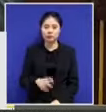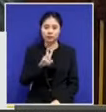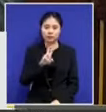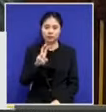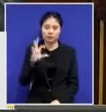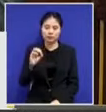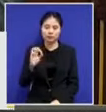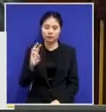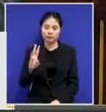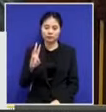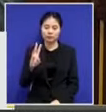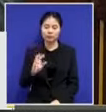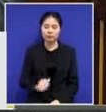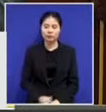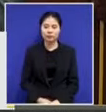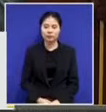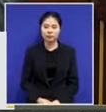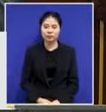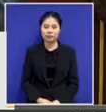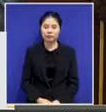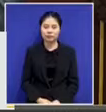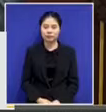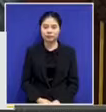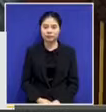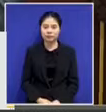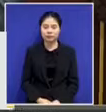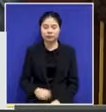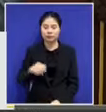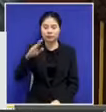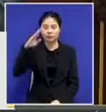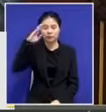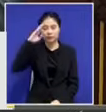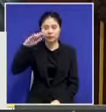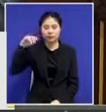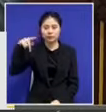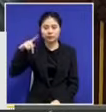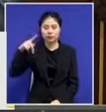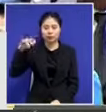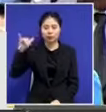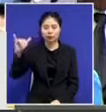296นายประกรณ์มุ่งเจริญพร พลเอกประยุทธ์จันทร์โอชาครับ